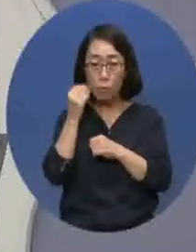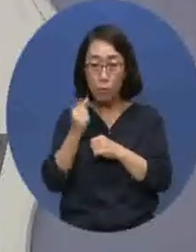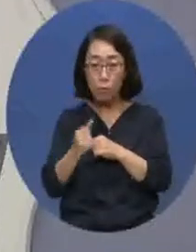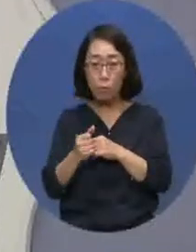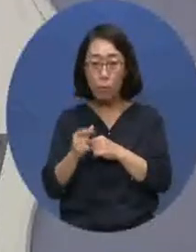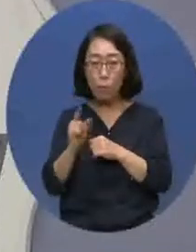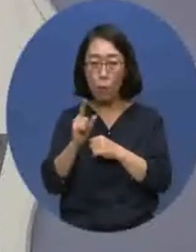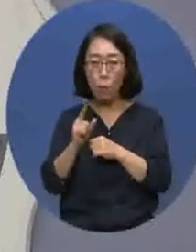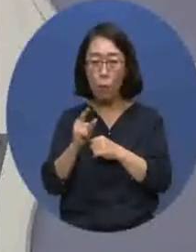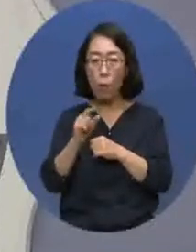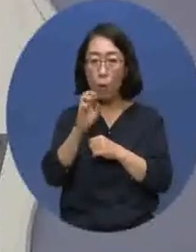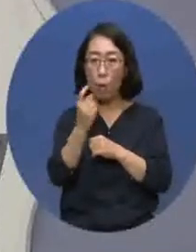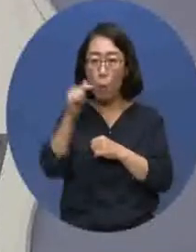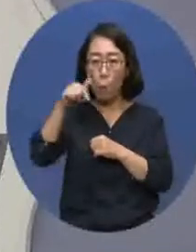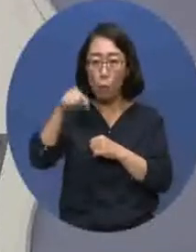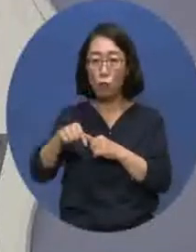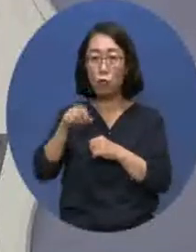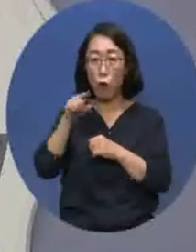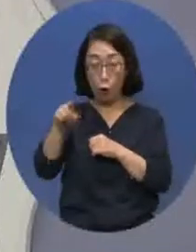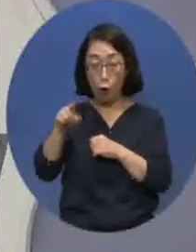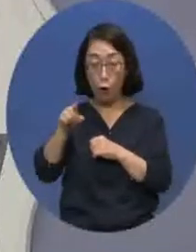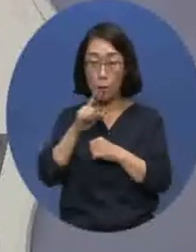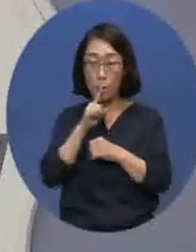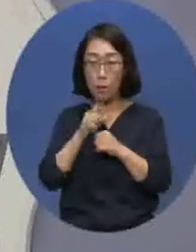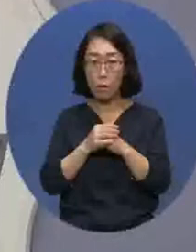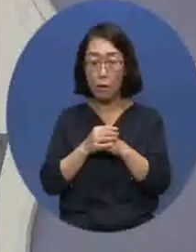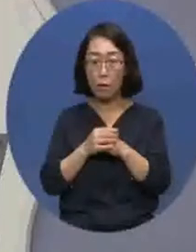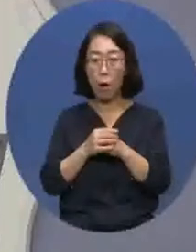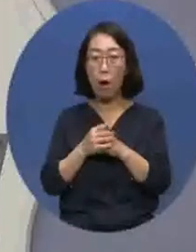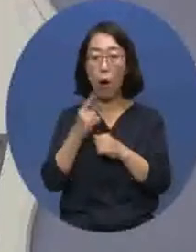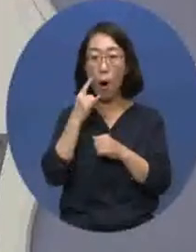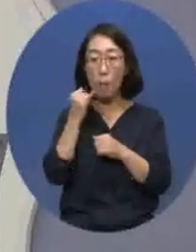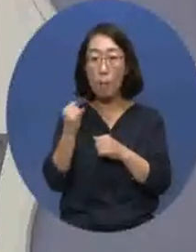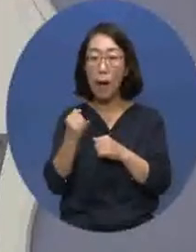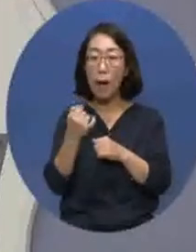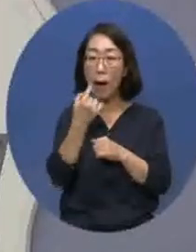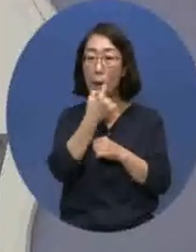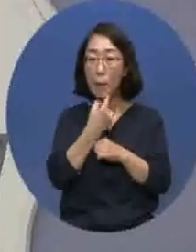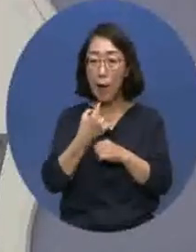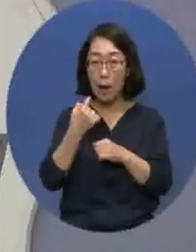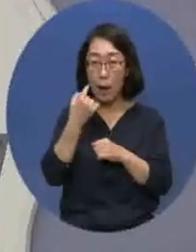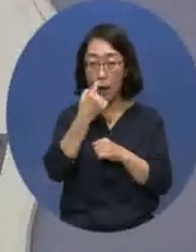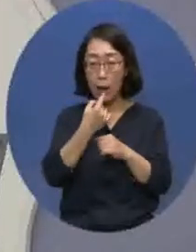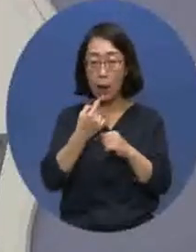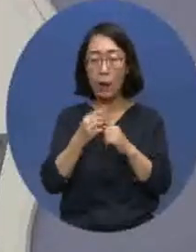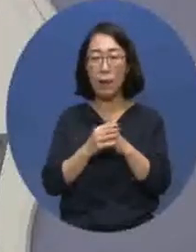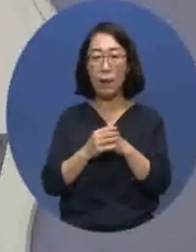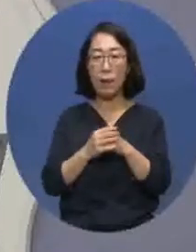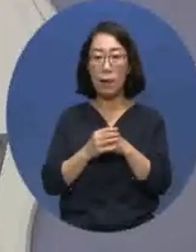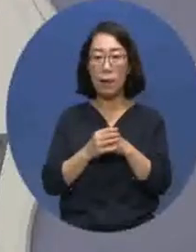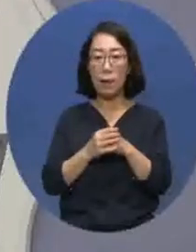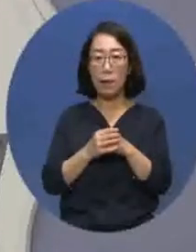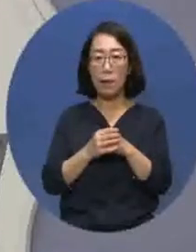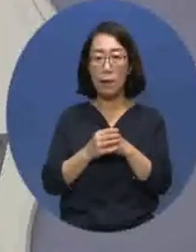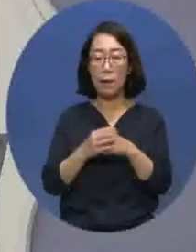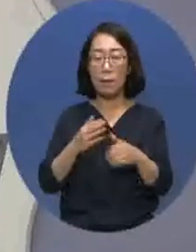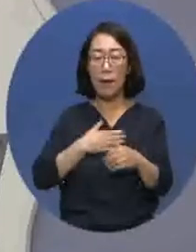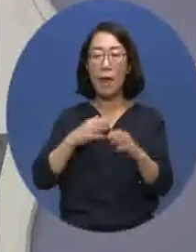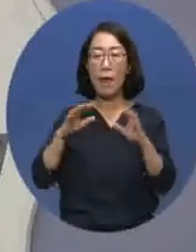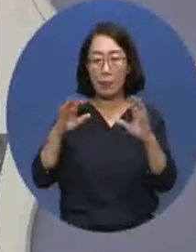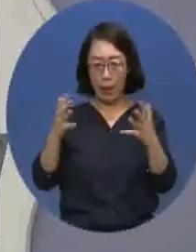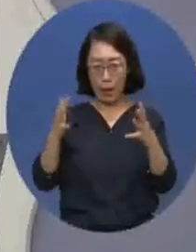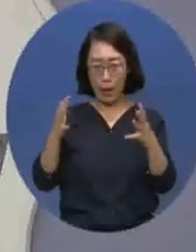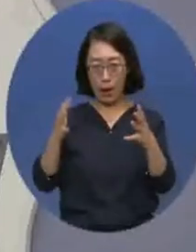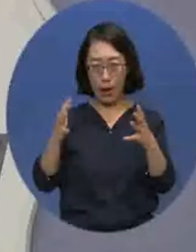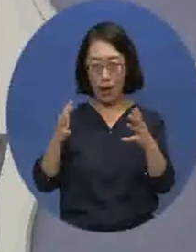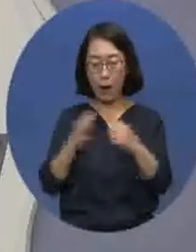모국어 라고 그러합니다 어미 못자 를 앞에 흐르게 되죠 그리고 그 내나라 할